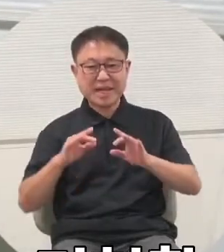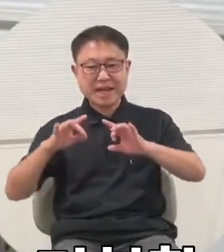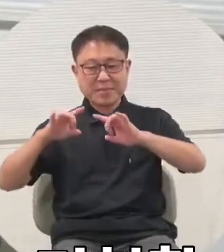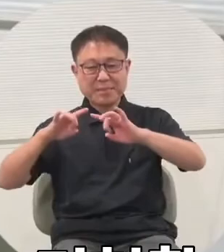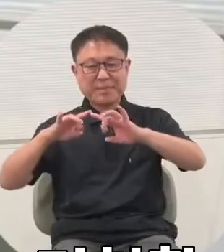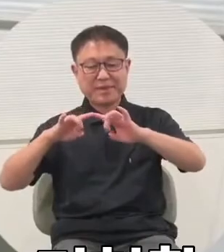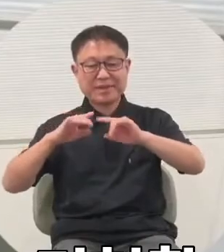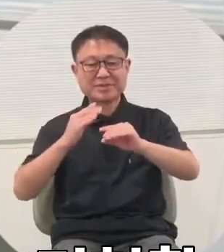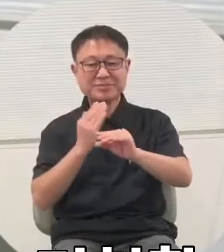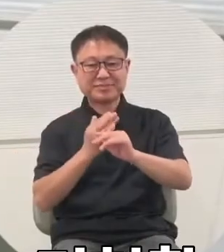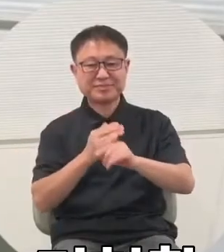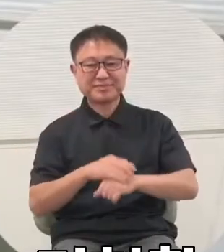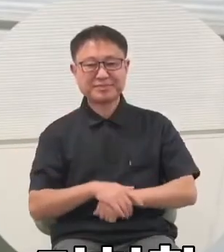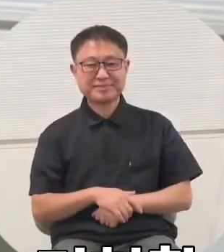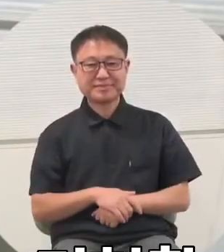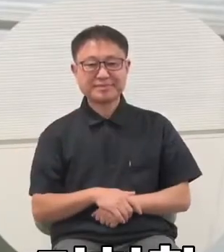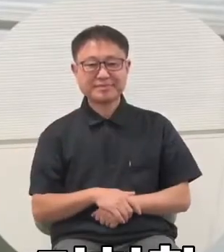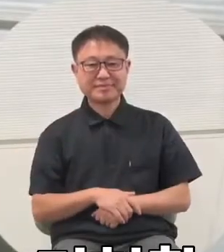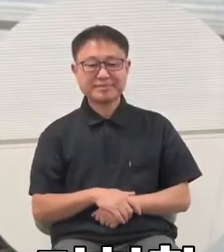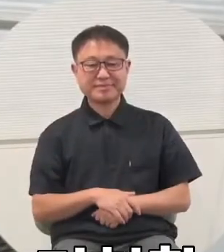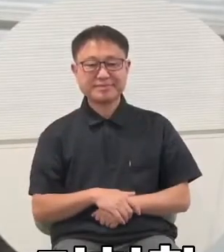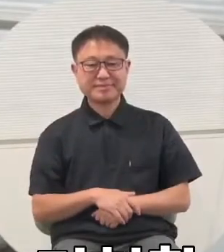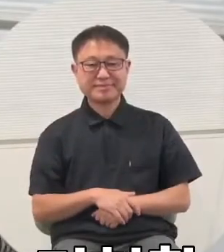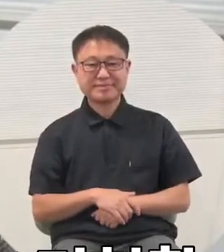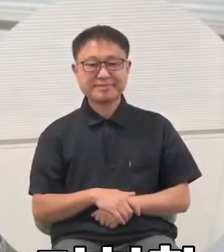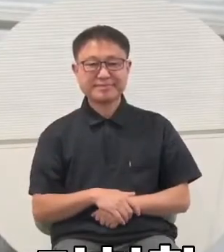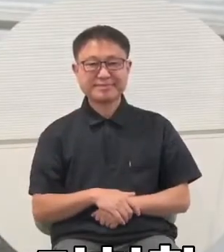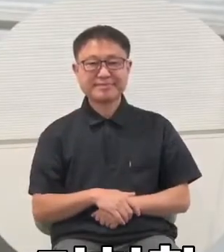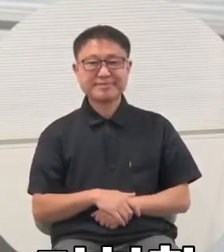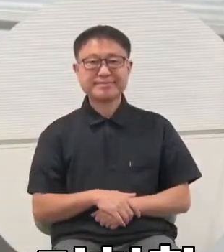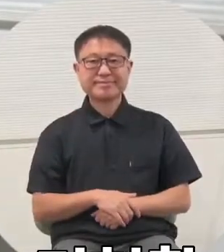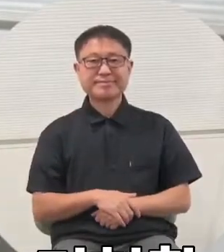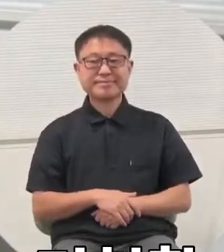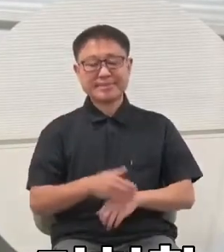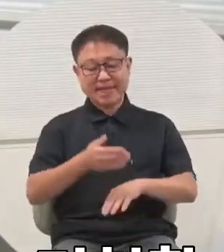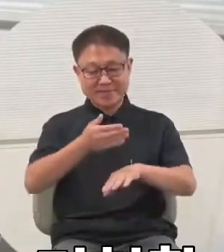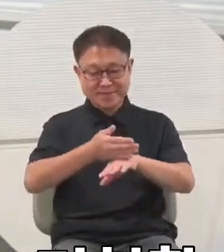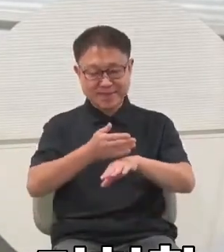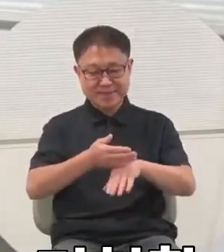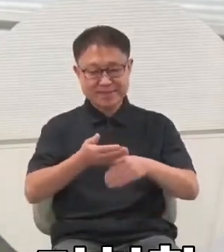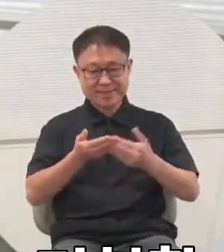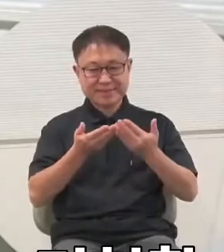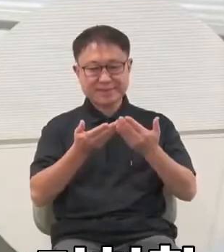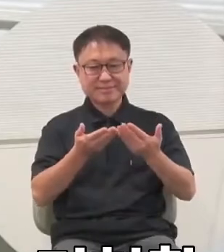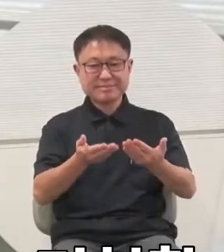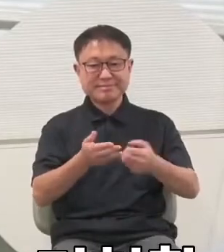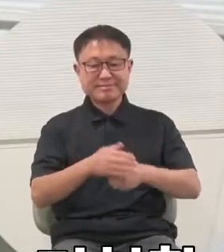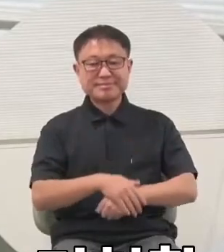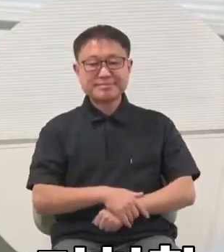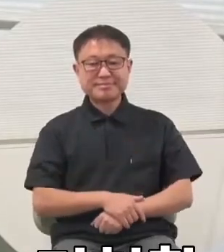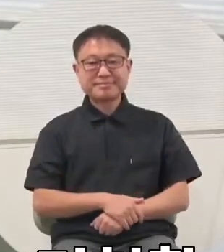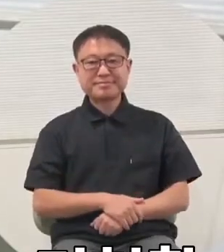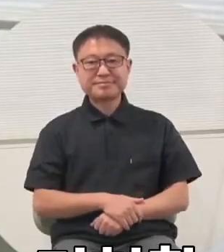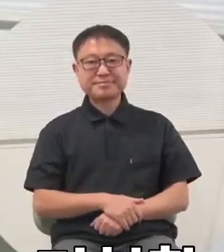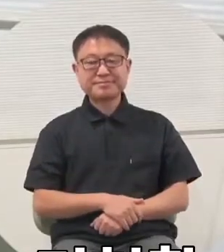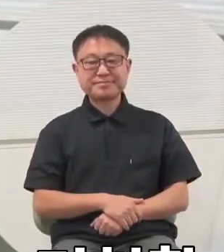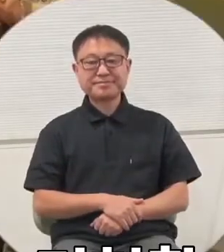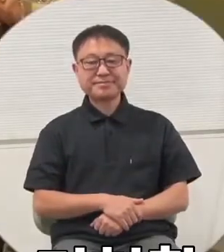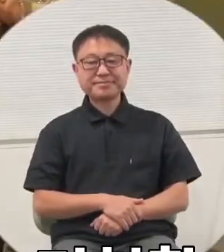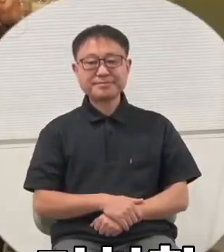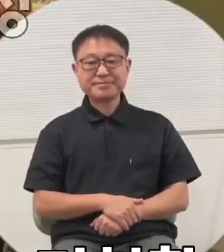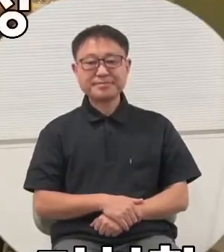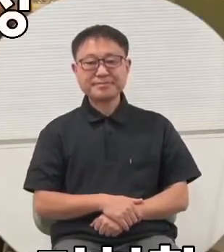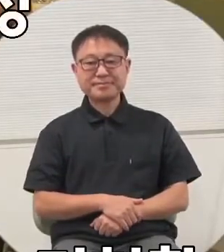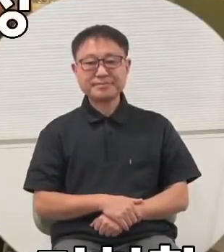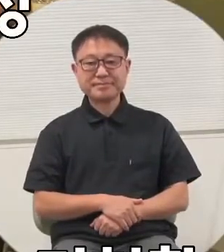공간에서 그 방송을 하고 있습니다. 네, 너무 감사드리고요. 네, 그러면 또